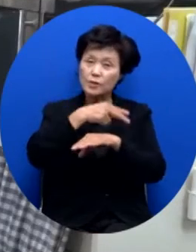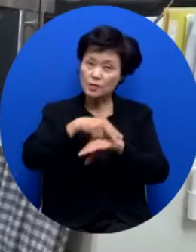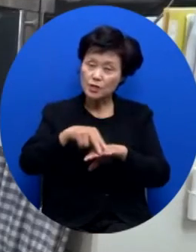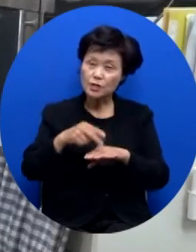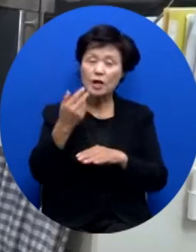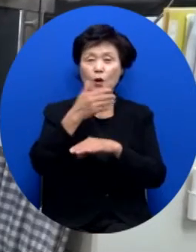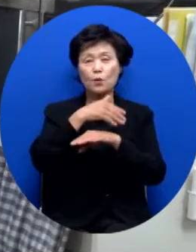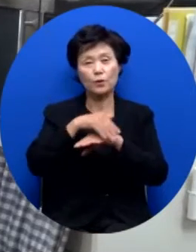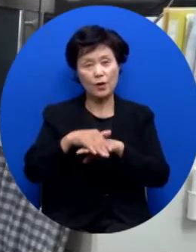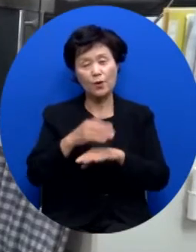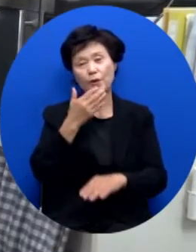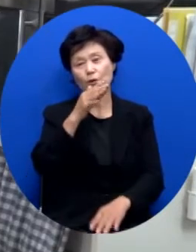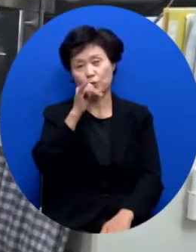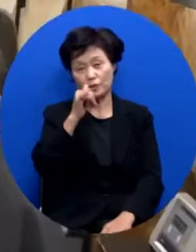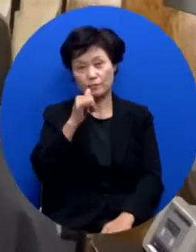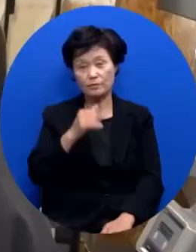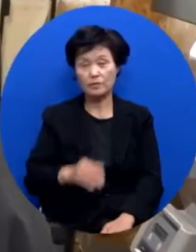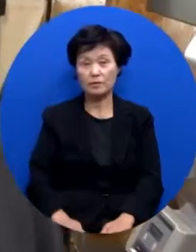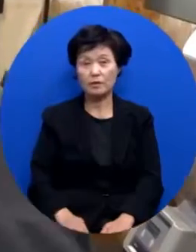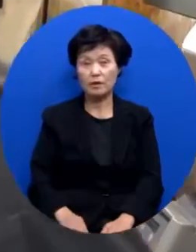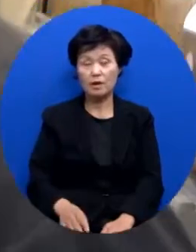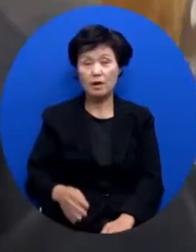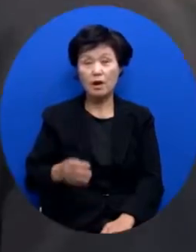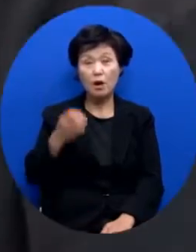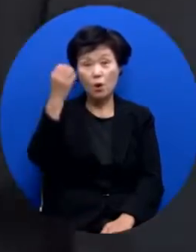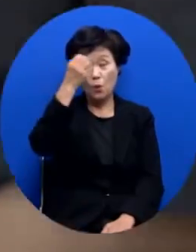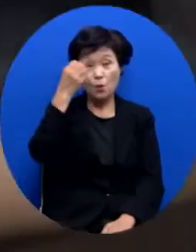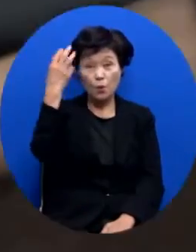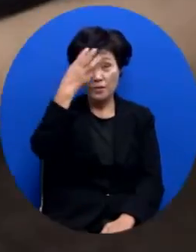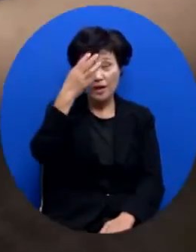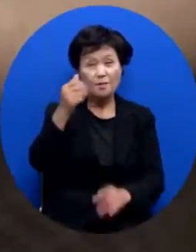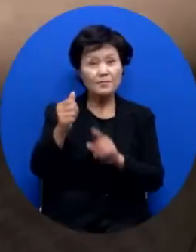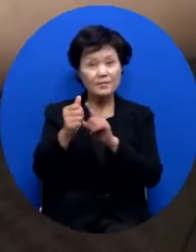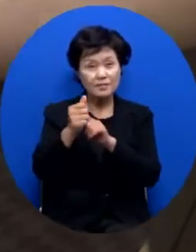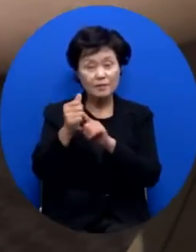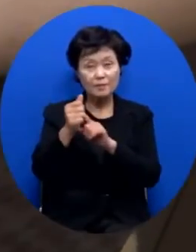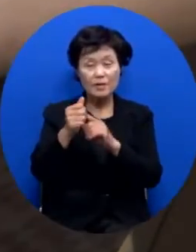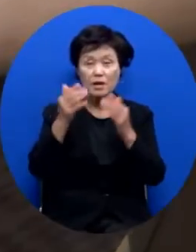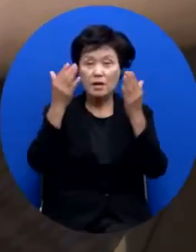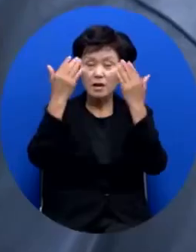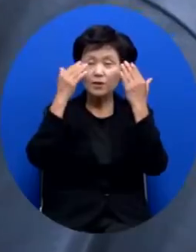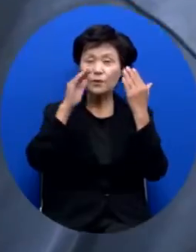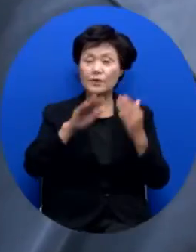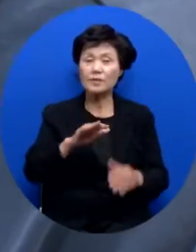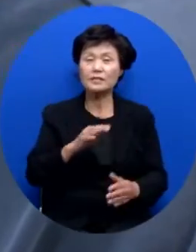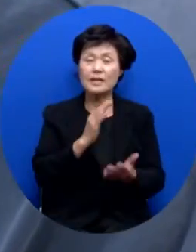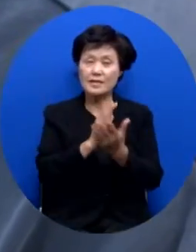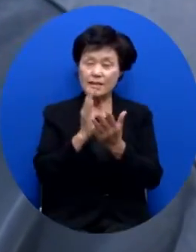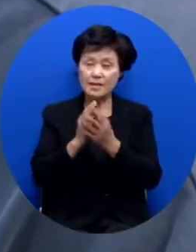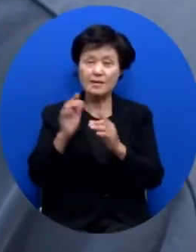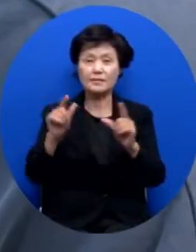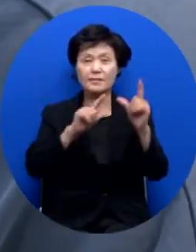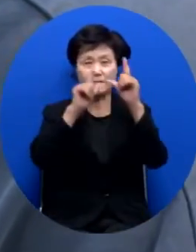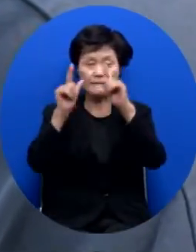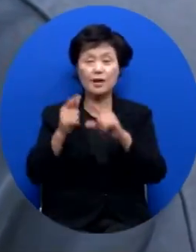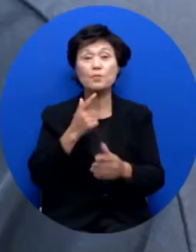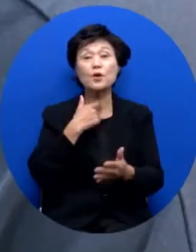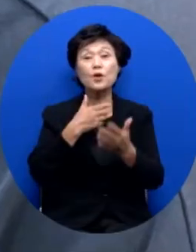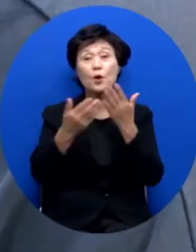됐습니다 12학년인 승우군은 학교에서 다양한 세상의 경험하면서